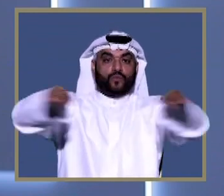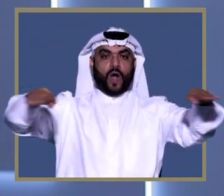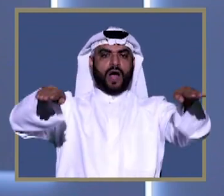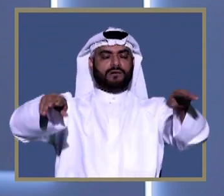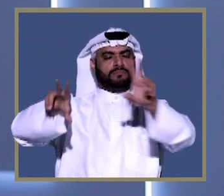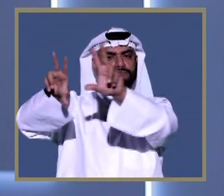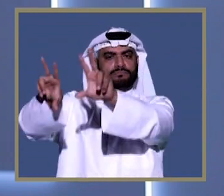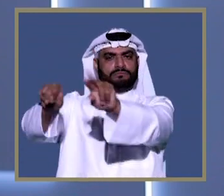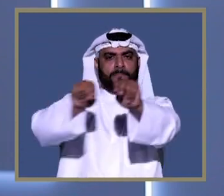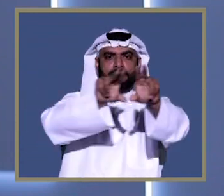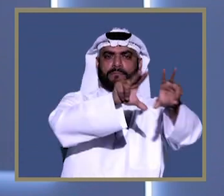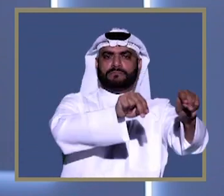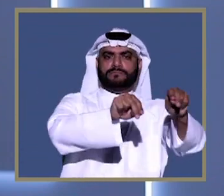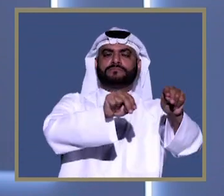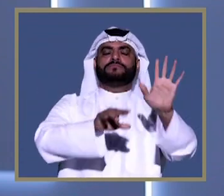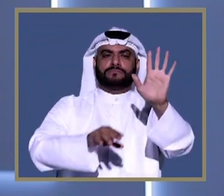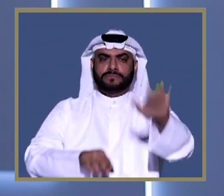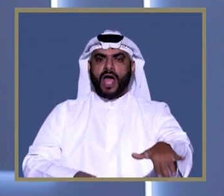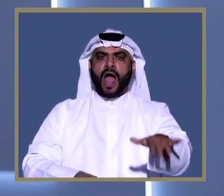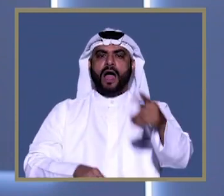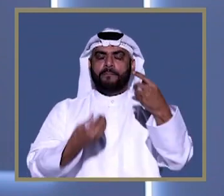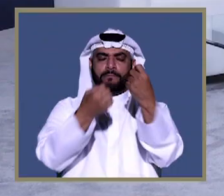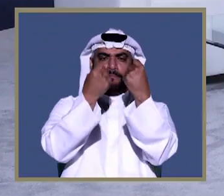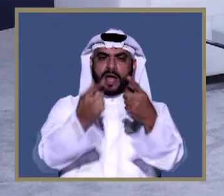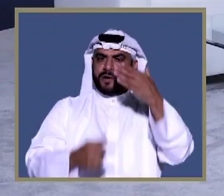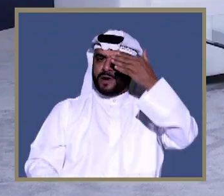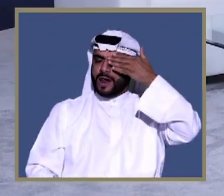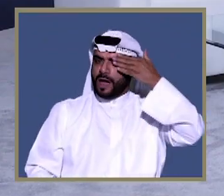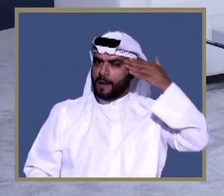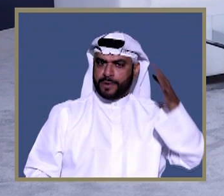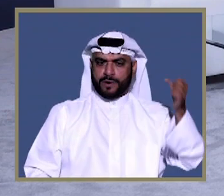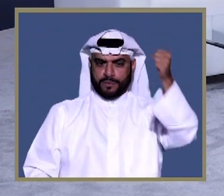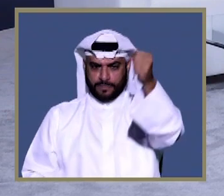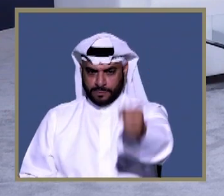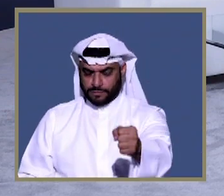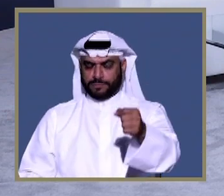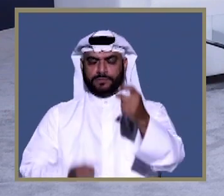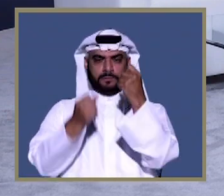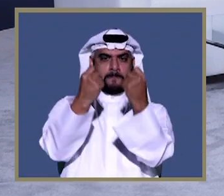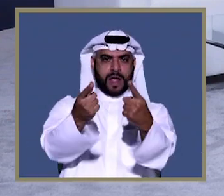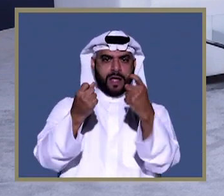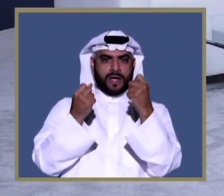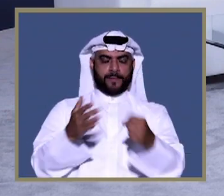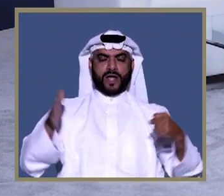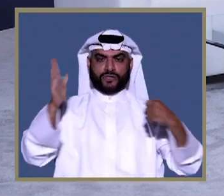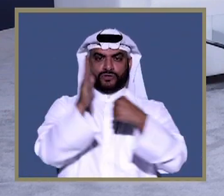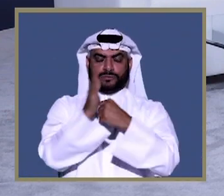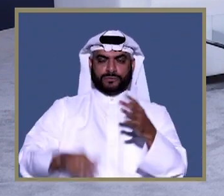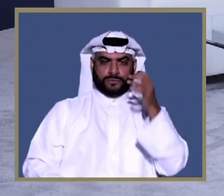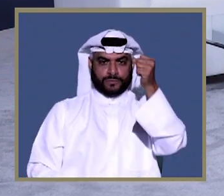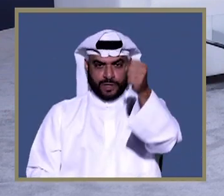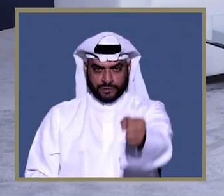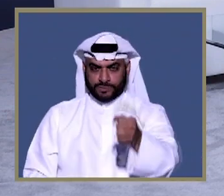نظم تعطي معايير معينة تحدد مدى كفاءة